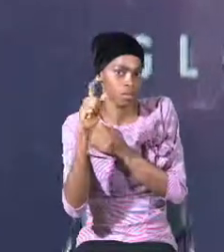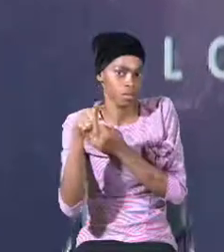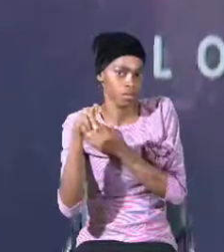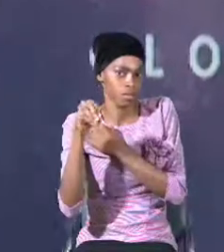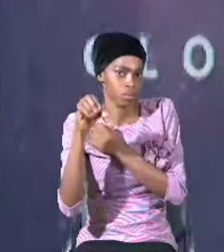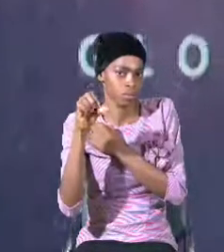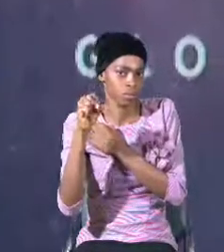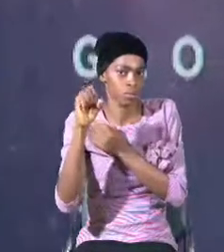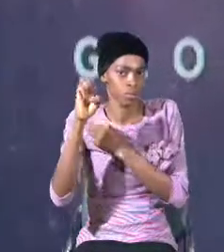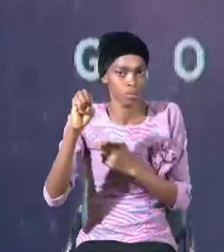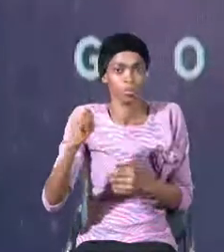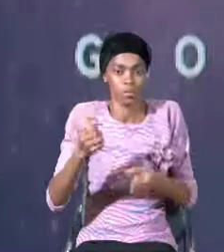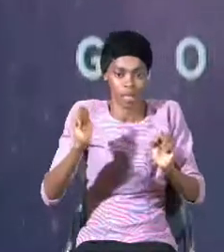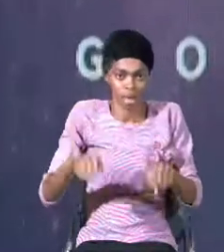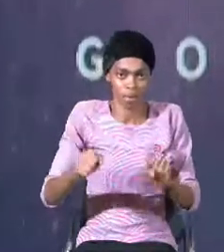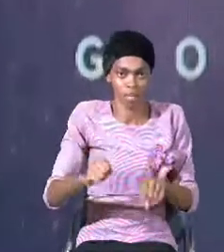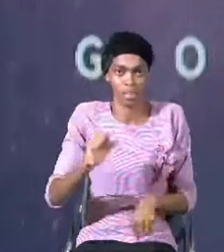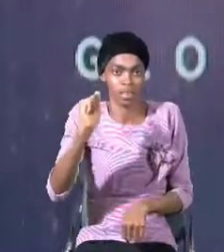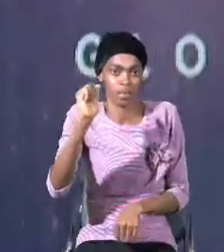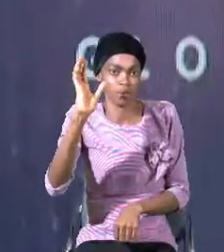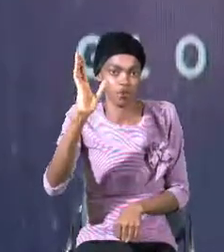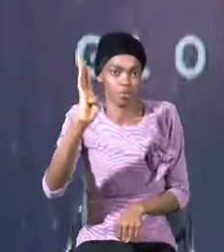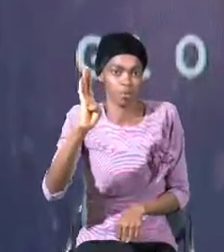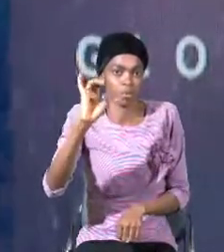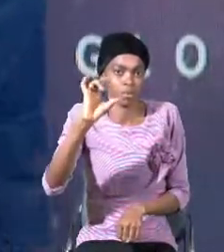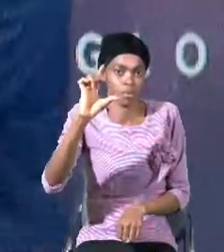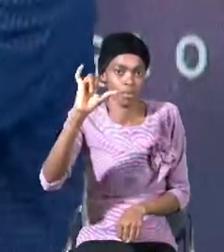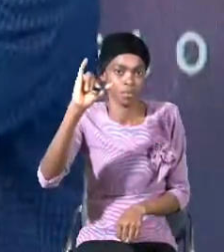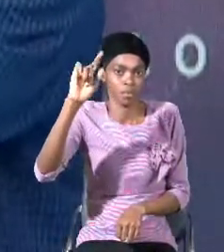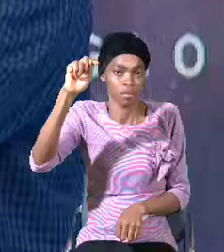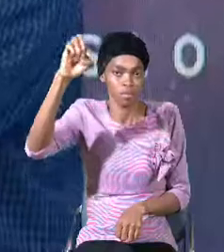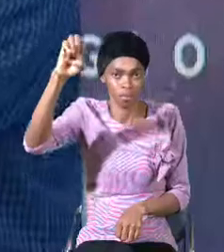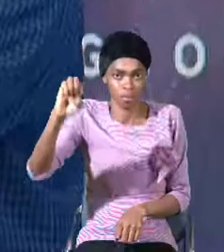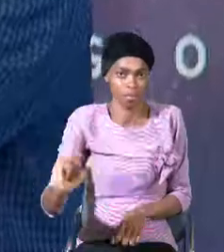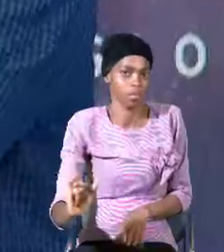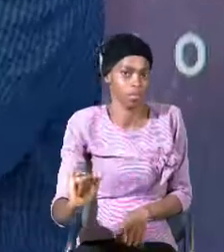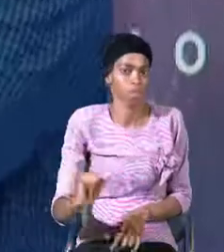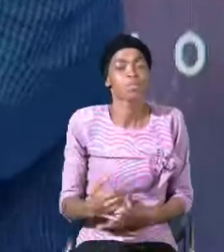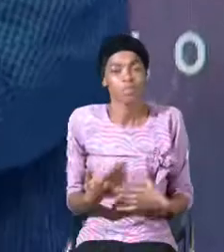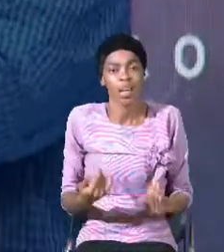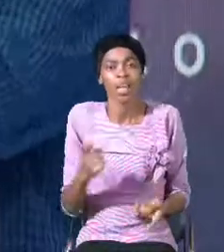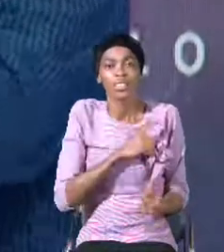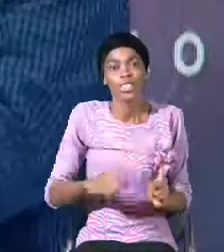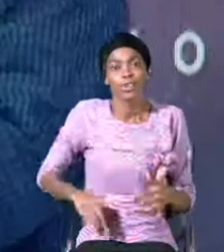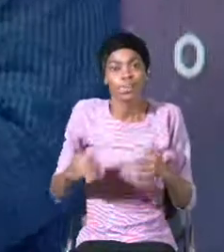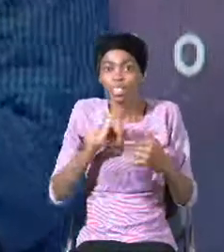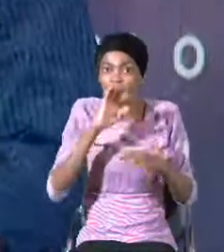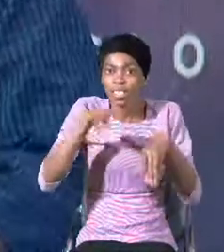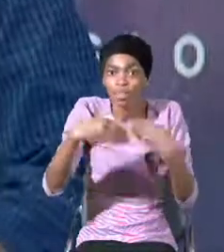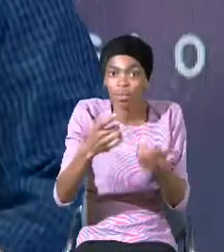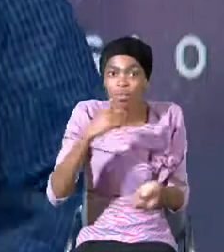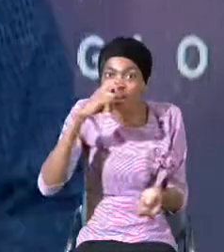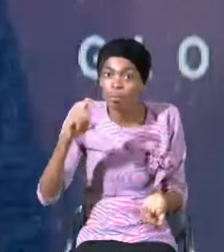habileté. Le Seigneur vous donne un mandat. Il vous donne un but. Il vous donne